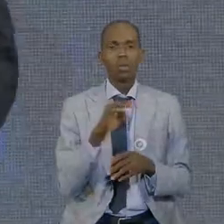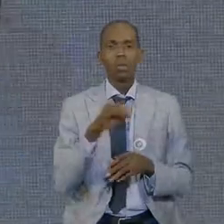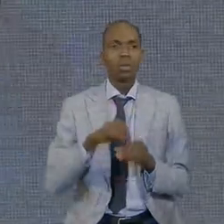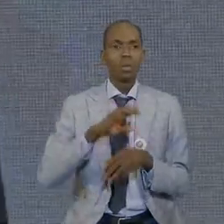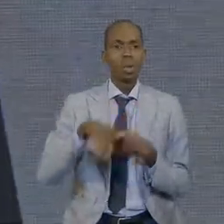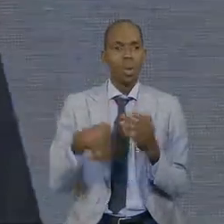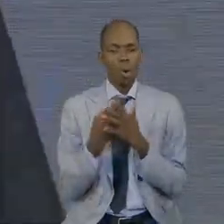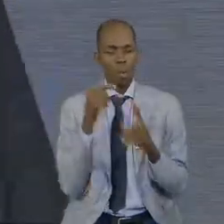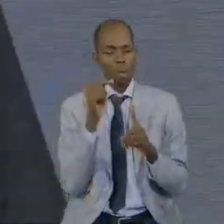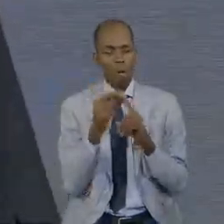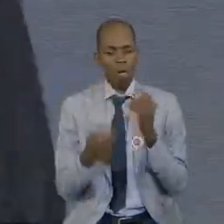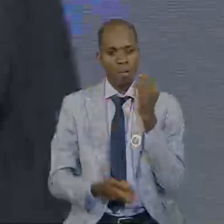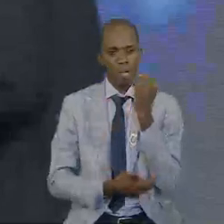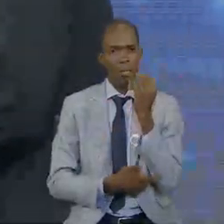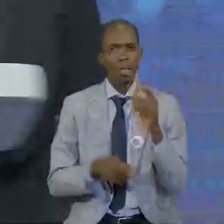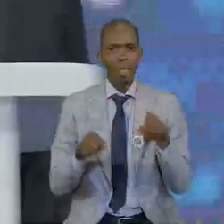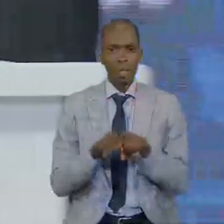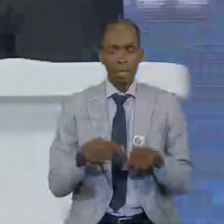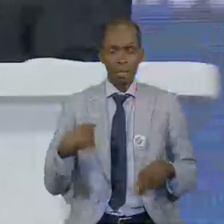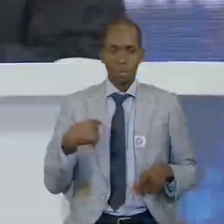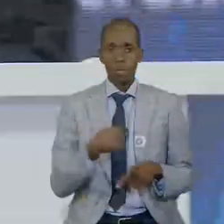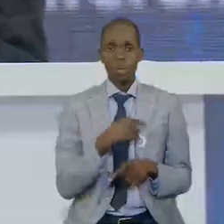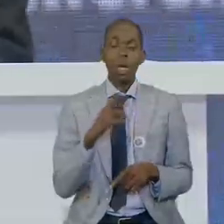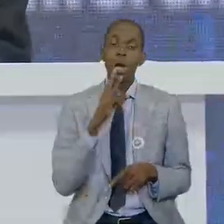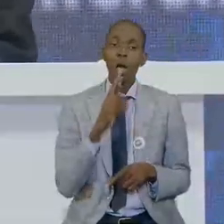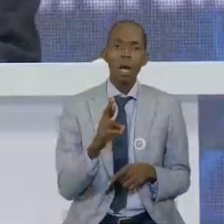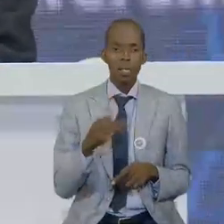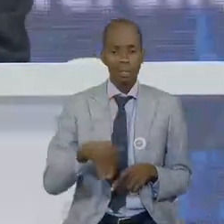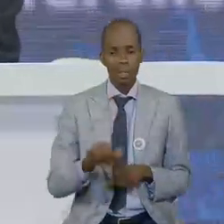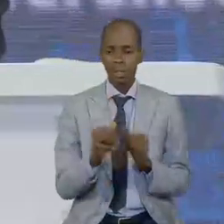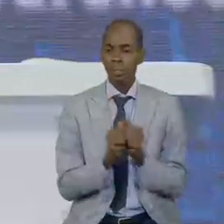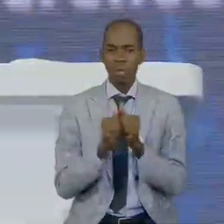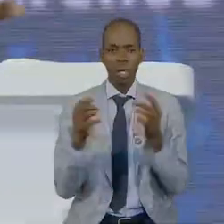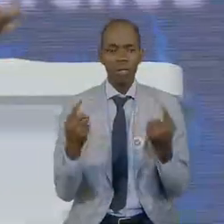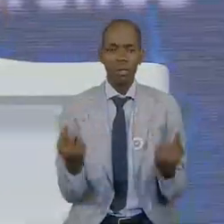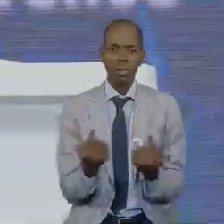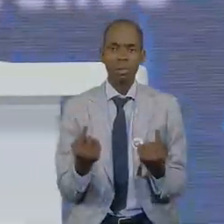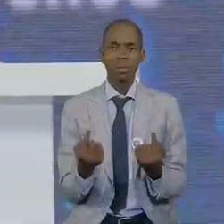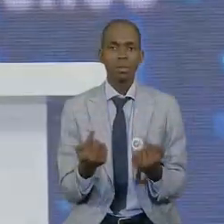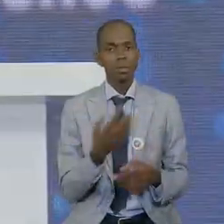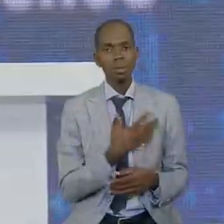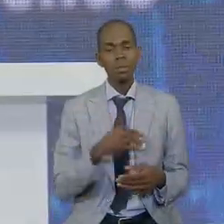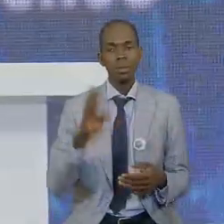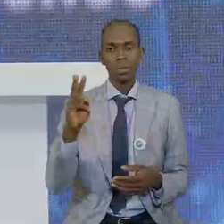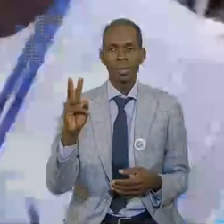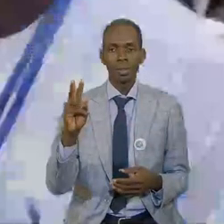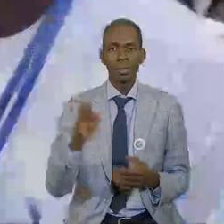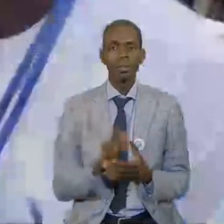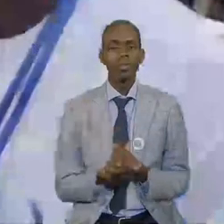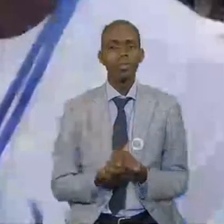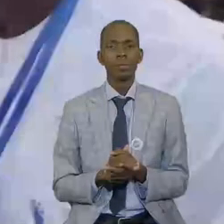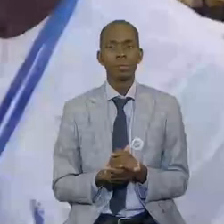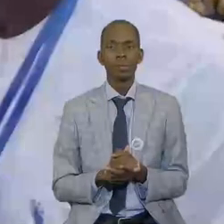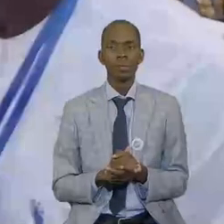yet without sin. Au contraire, il a été tenté comme nous en toutes choses, sans commettre de péché. Verse 16, alors